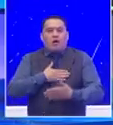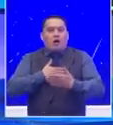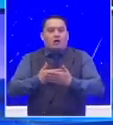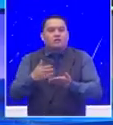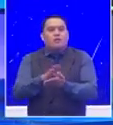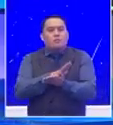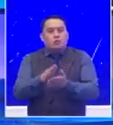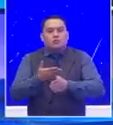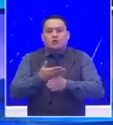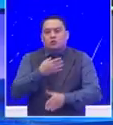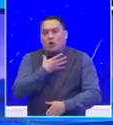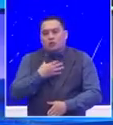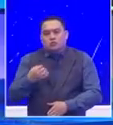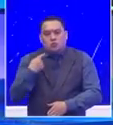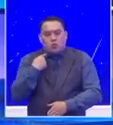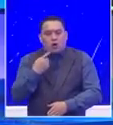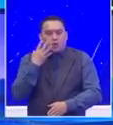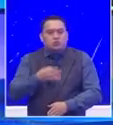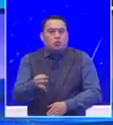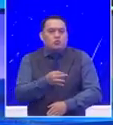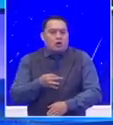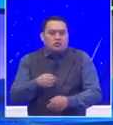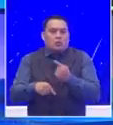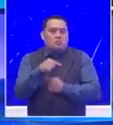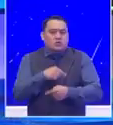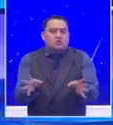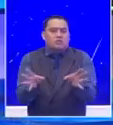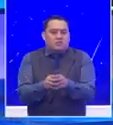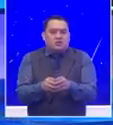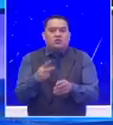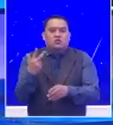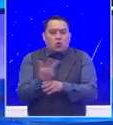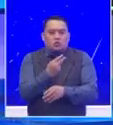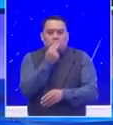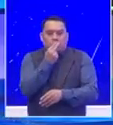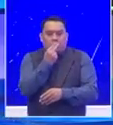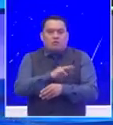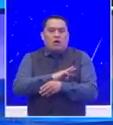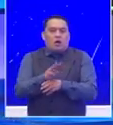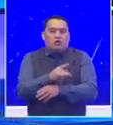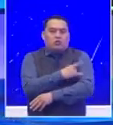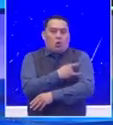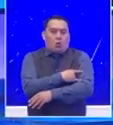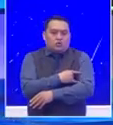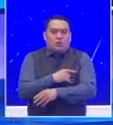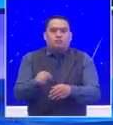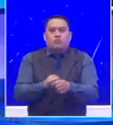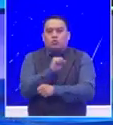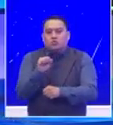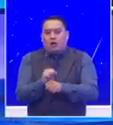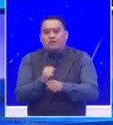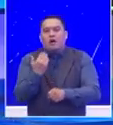Волонтеры Алматинской области совместно с предпринимателями региона ежедневно организуют трехразовое питание для дежурящих на санитарных